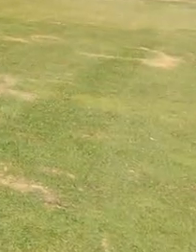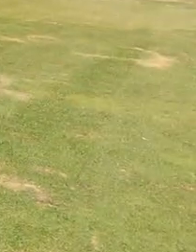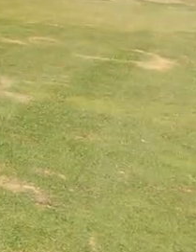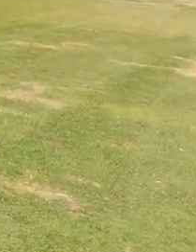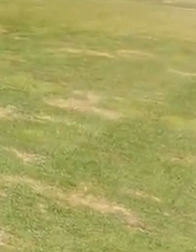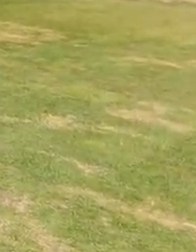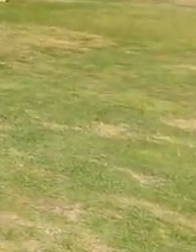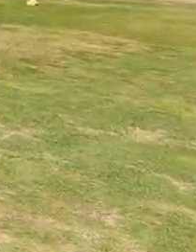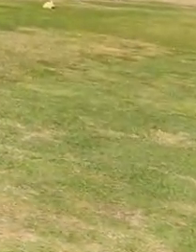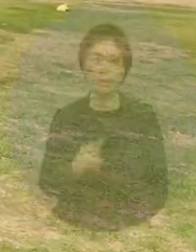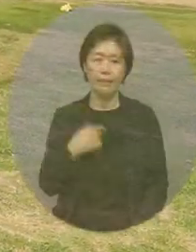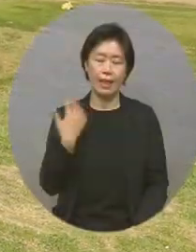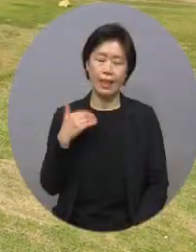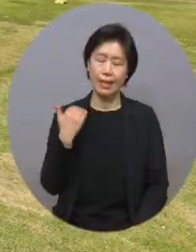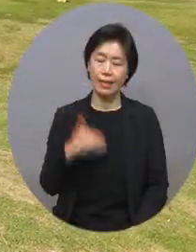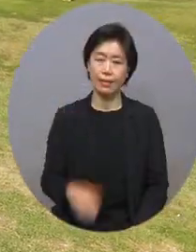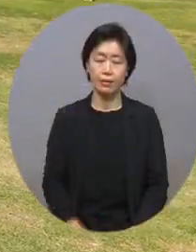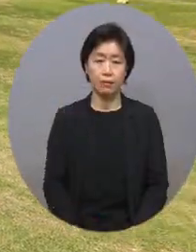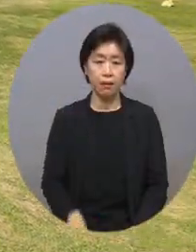나갔습니다.